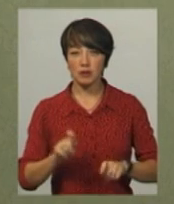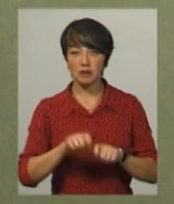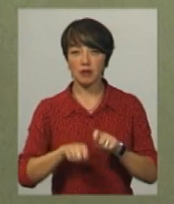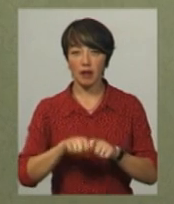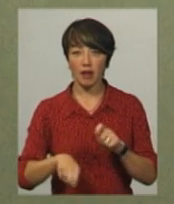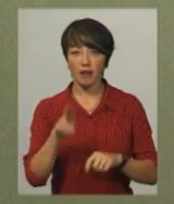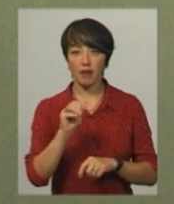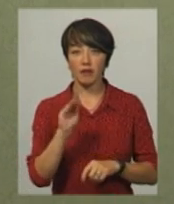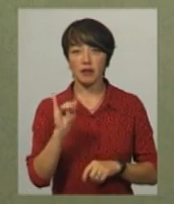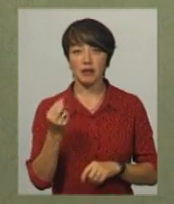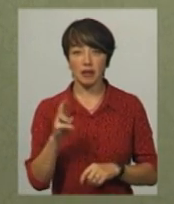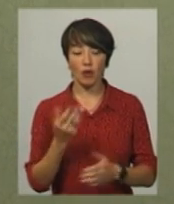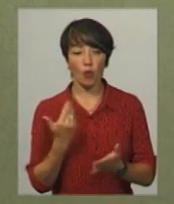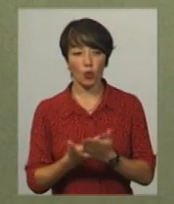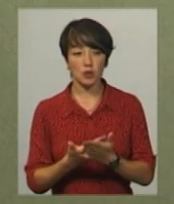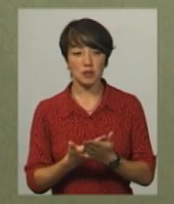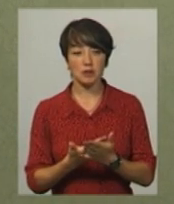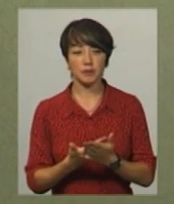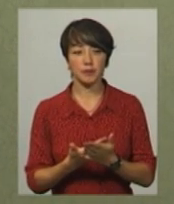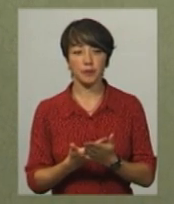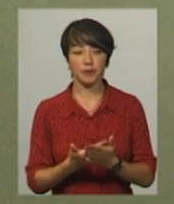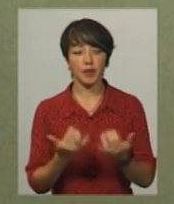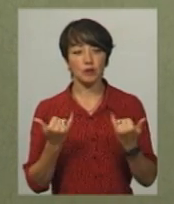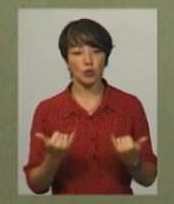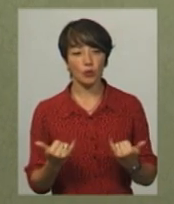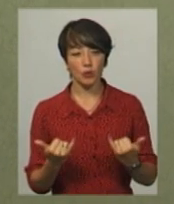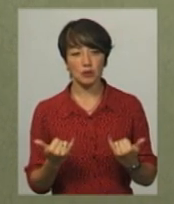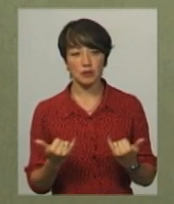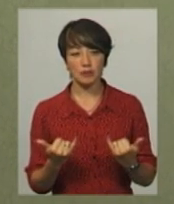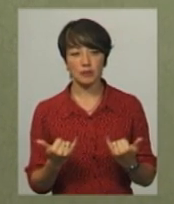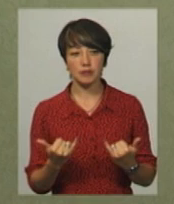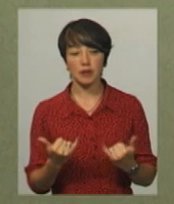дифтерію. І ось сьогодні,